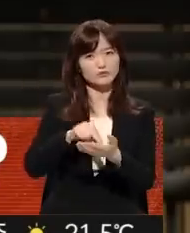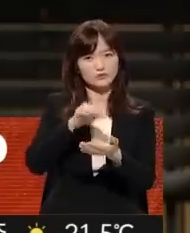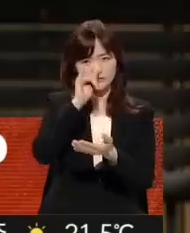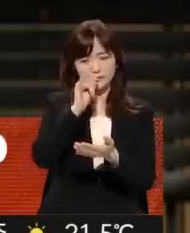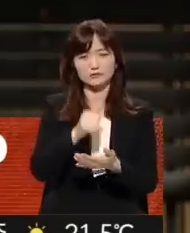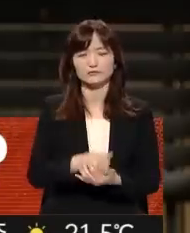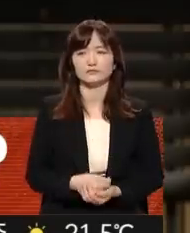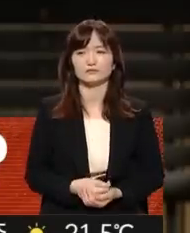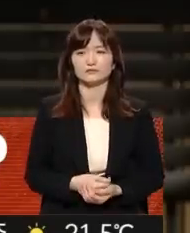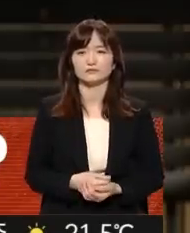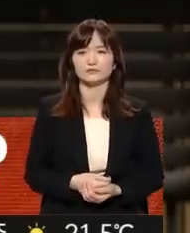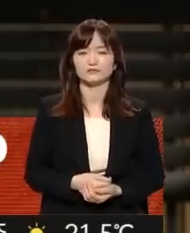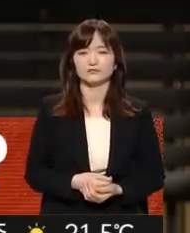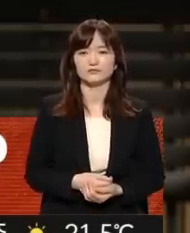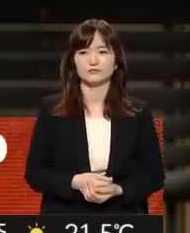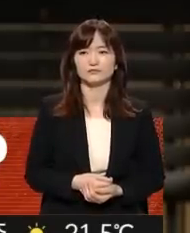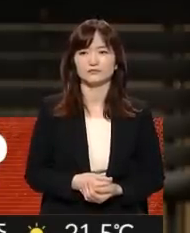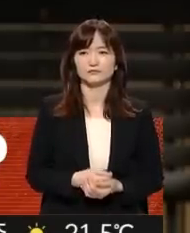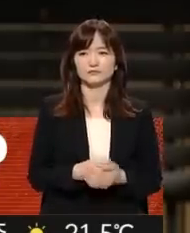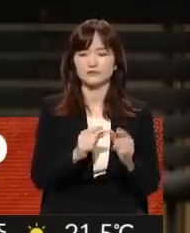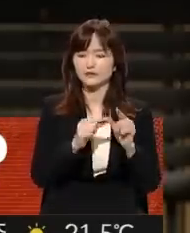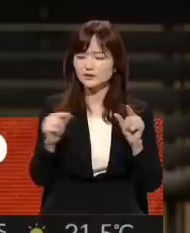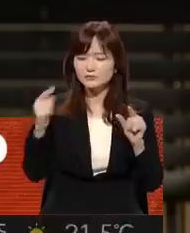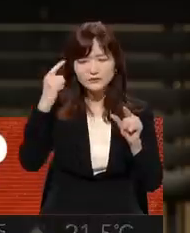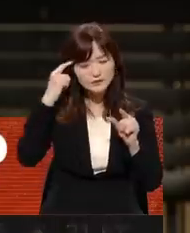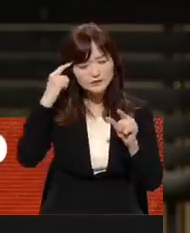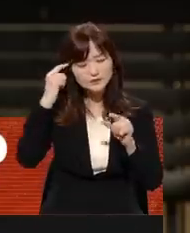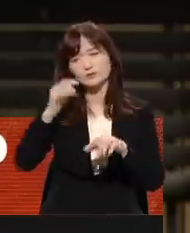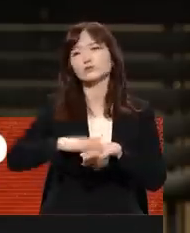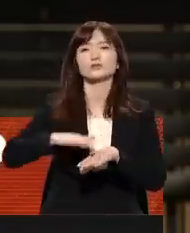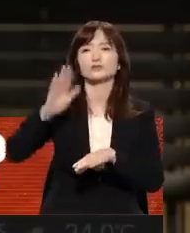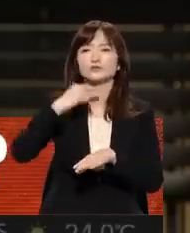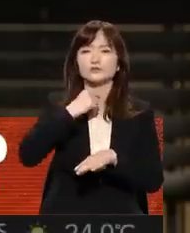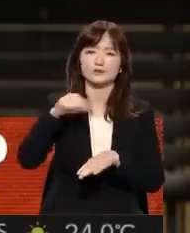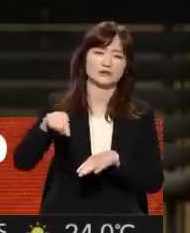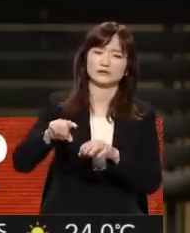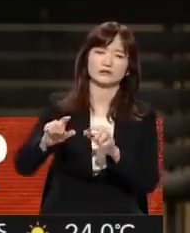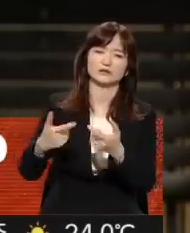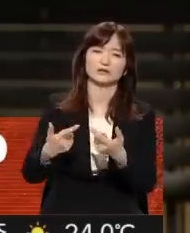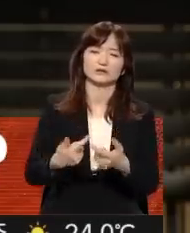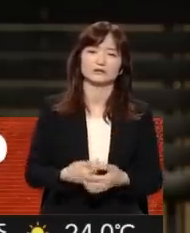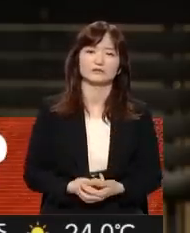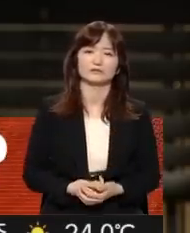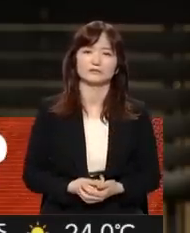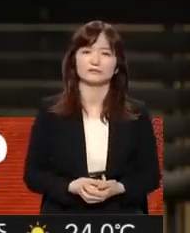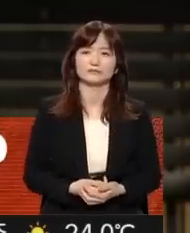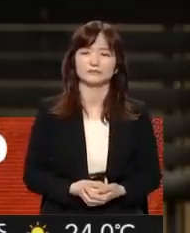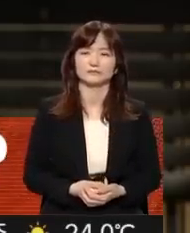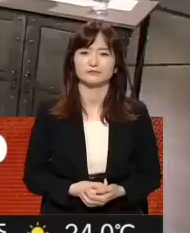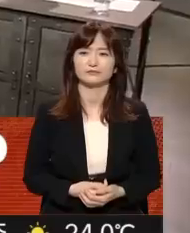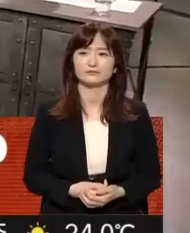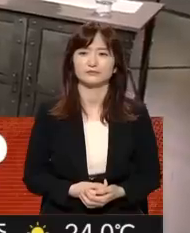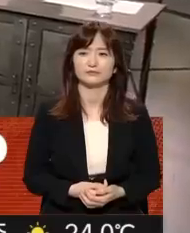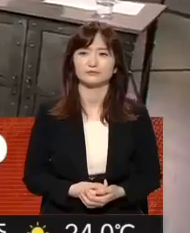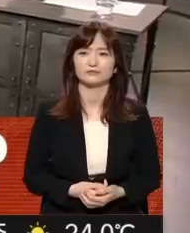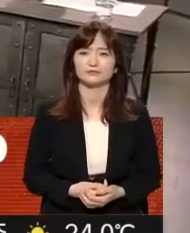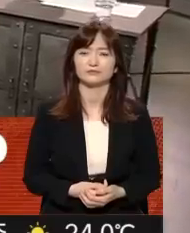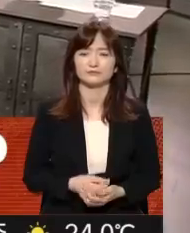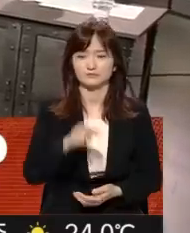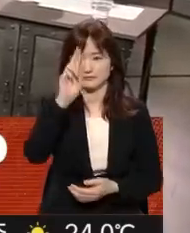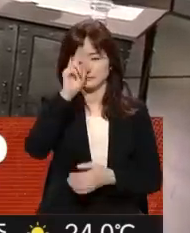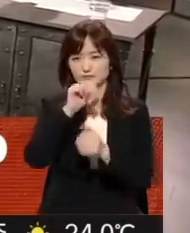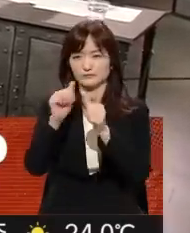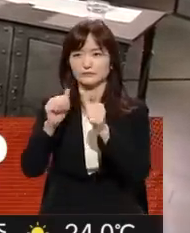제가 어지간하면 소수의견 좀 하고 싶었는데 저건 아닌 것 같습니다. 그 박 변호사님 개인적으로 소장하고